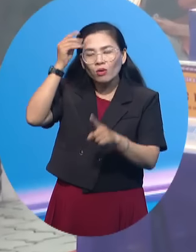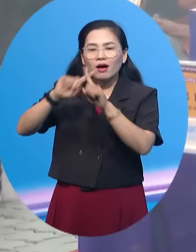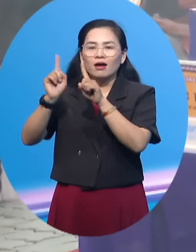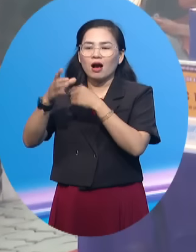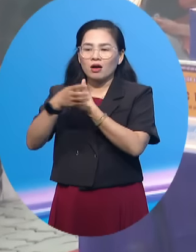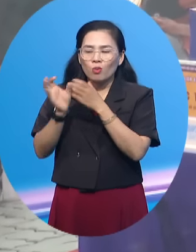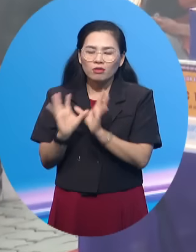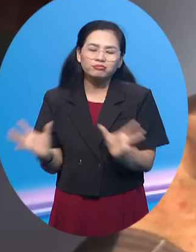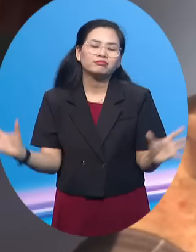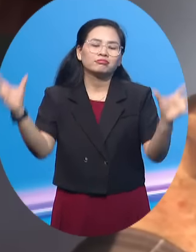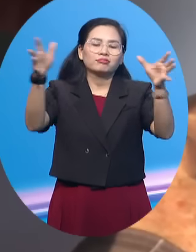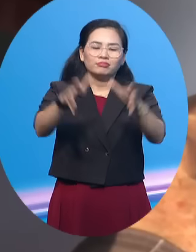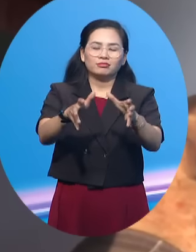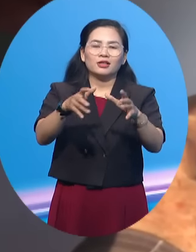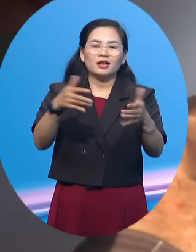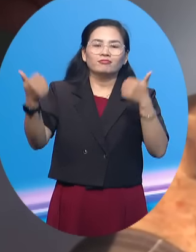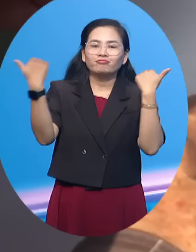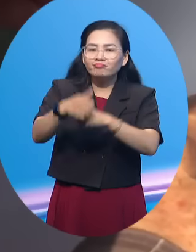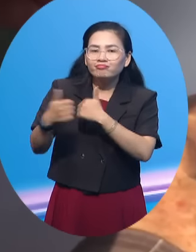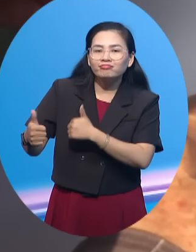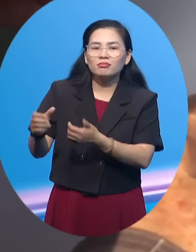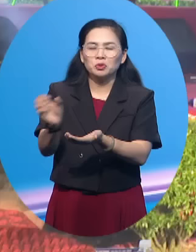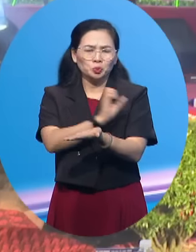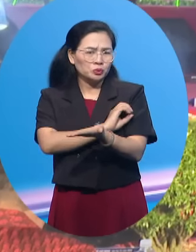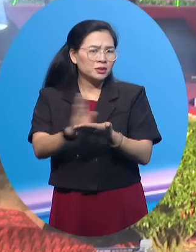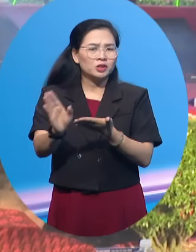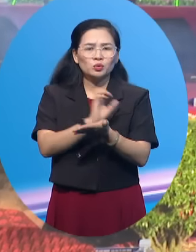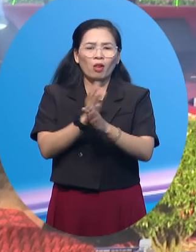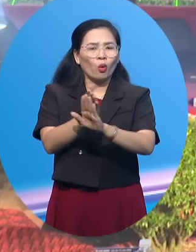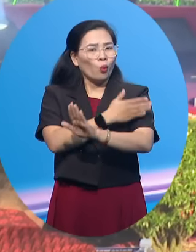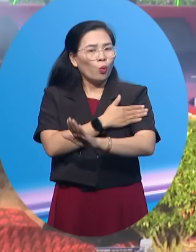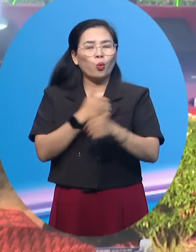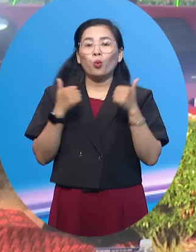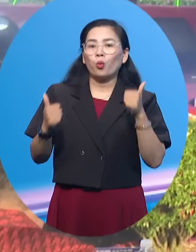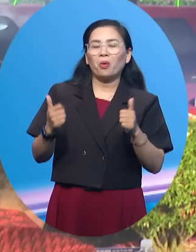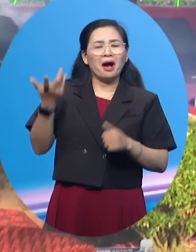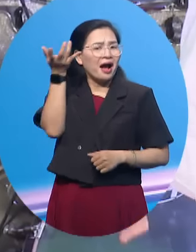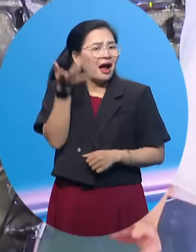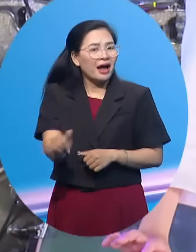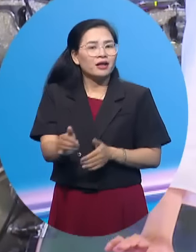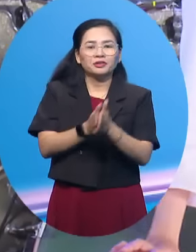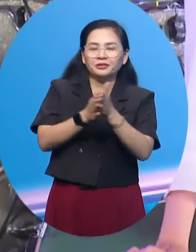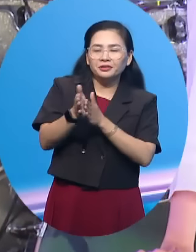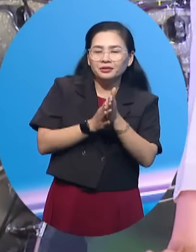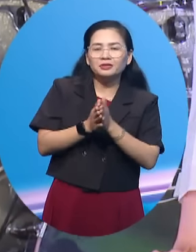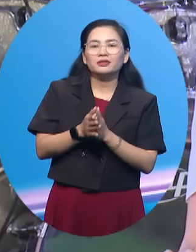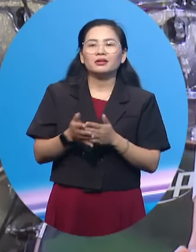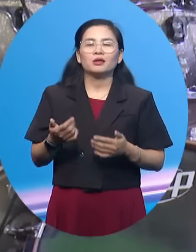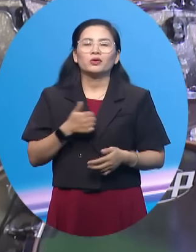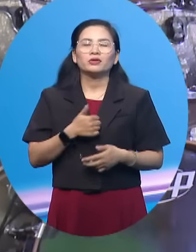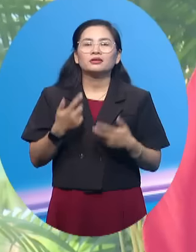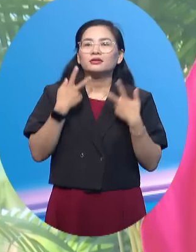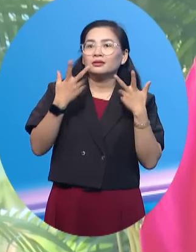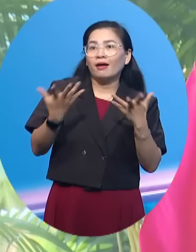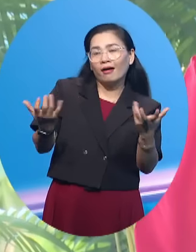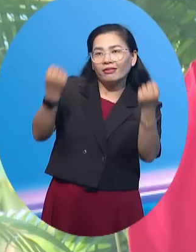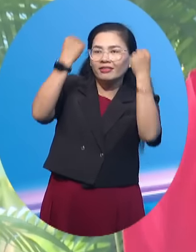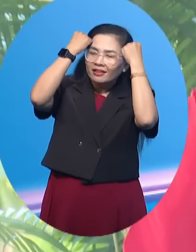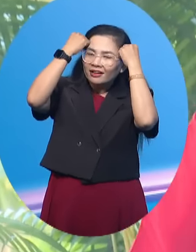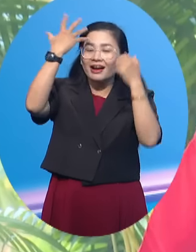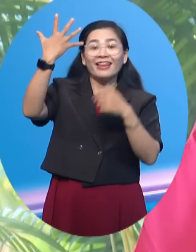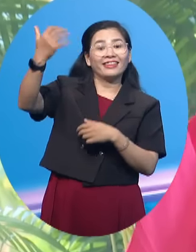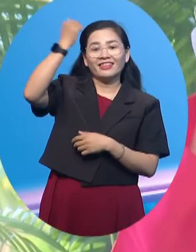đồng. Với sự chuẩn bị kỹ lưỡng của tiết mục đã diễn ra sôi nổi, cuồng nhiệt, hứa hẹn mang đến cho Liên hoan những cung bậc cảm xúc ấn tượng. Đây